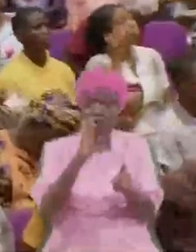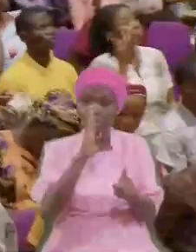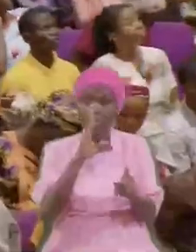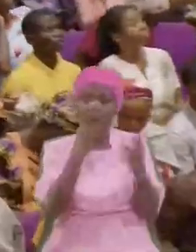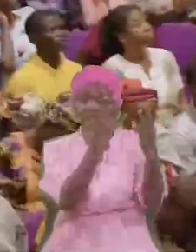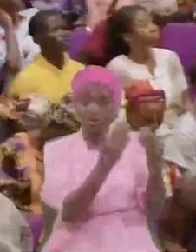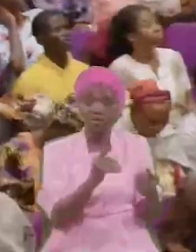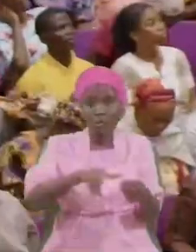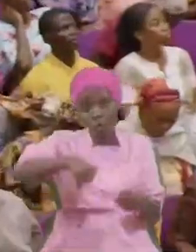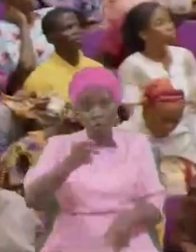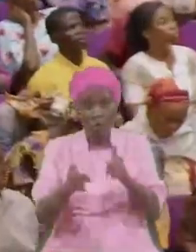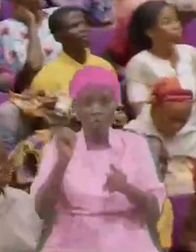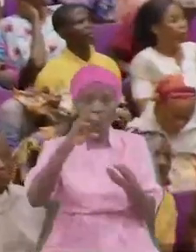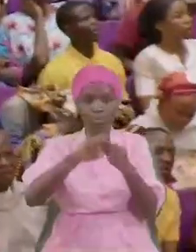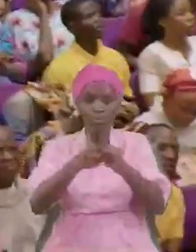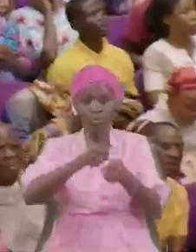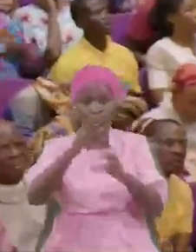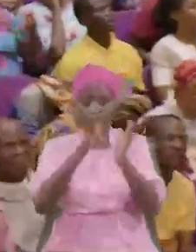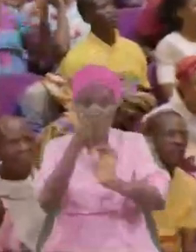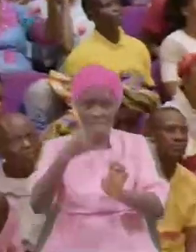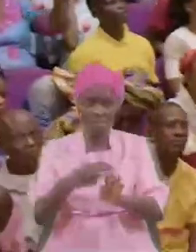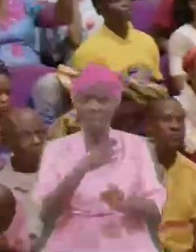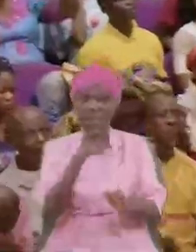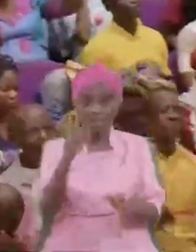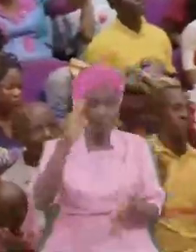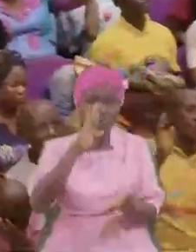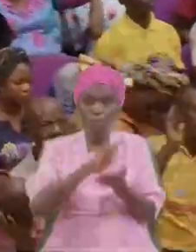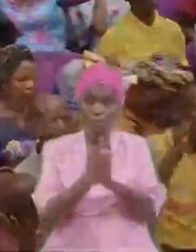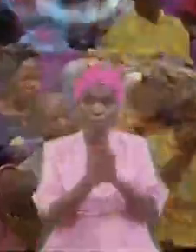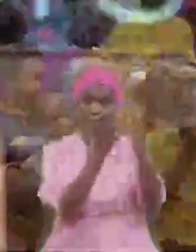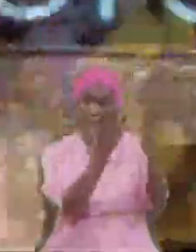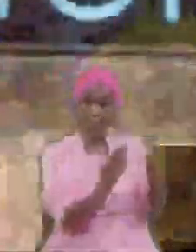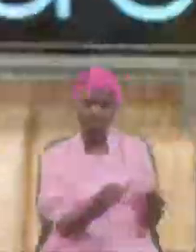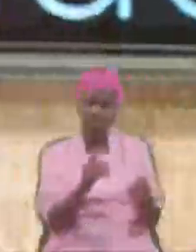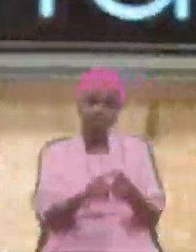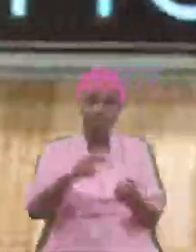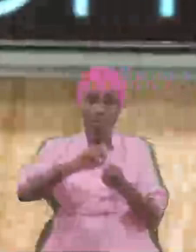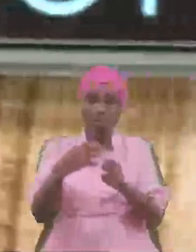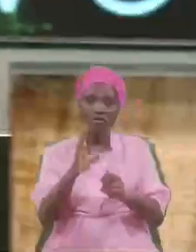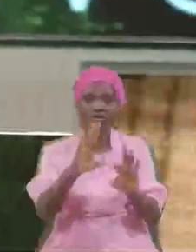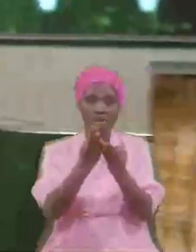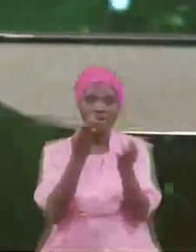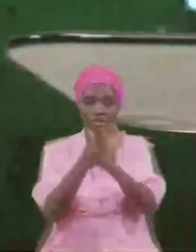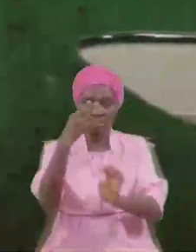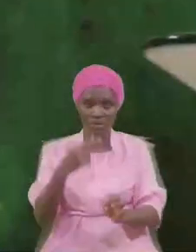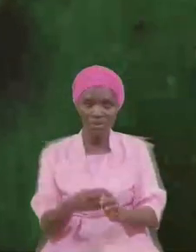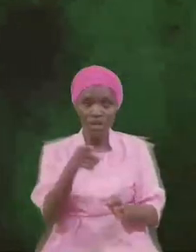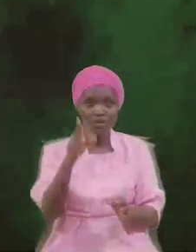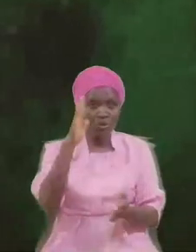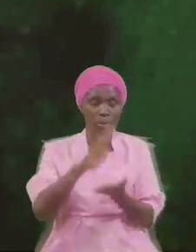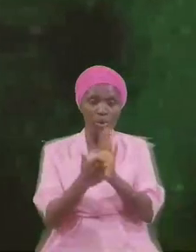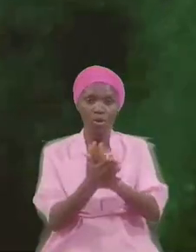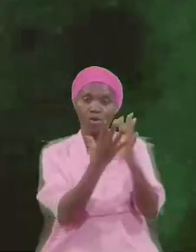La solution au problème de votre famille. Vous serez la solution au problème dans votre société. La solution au